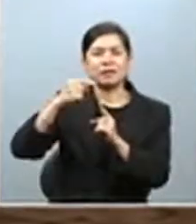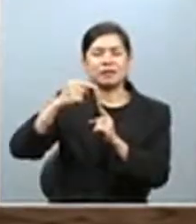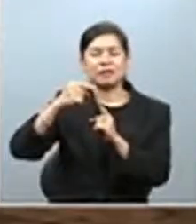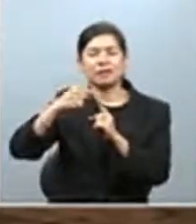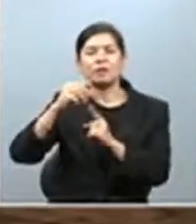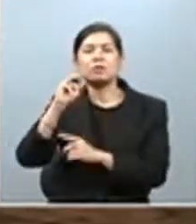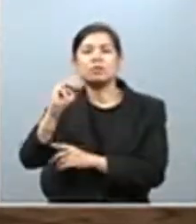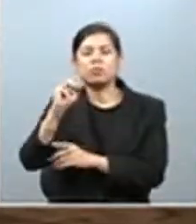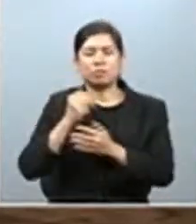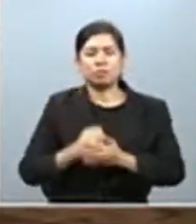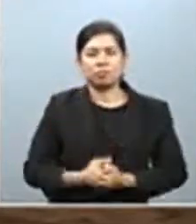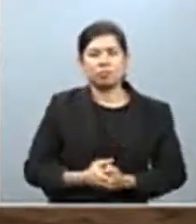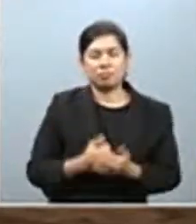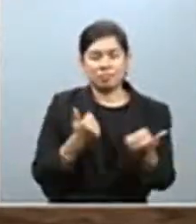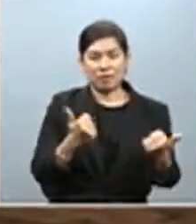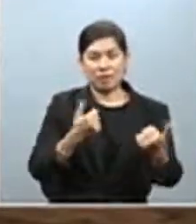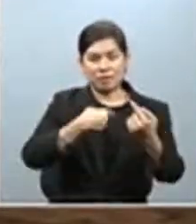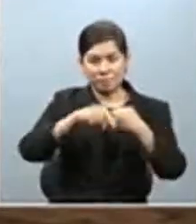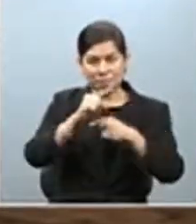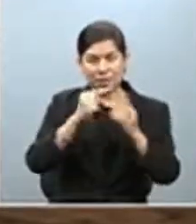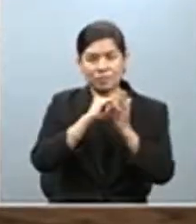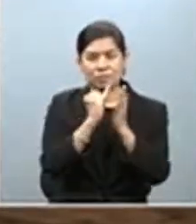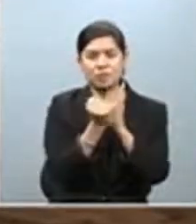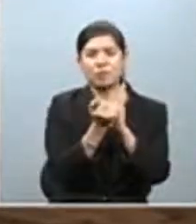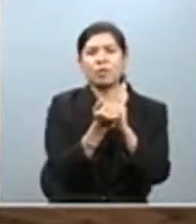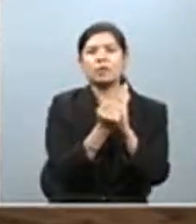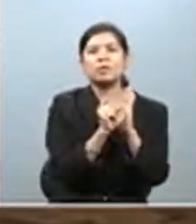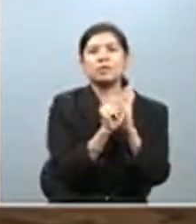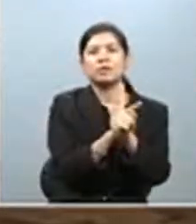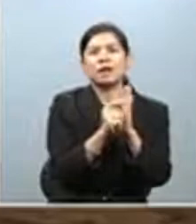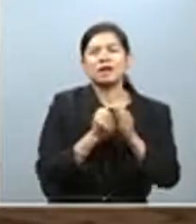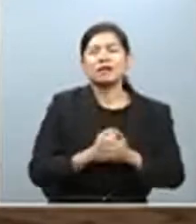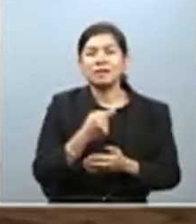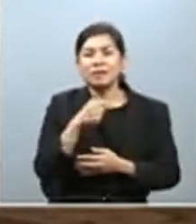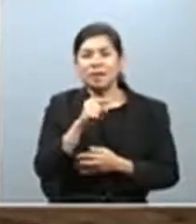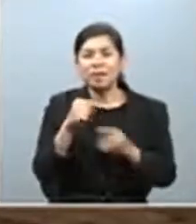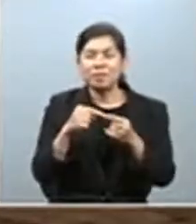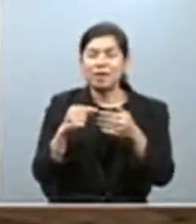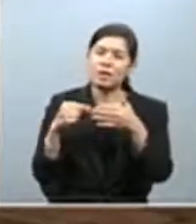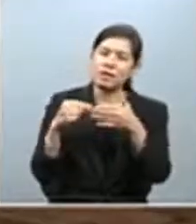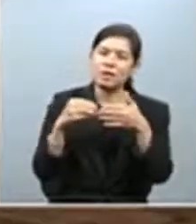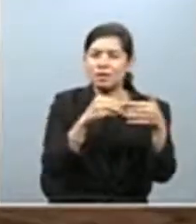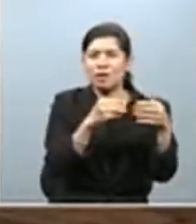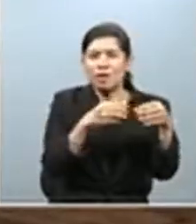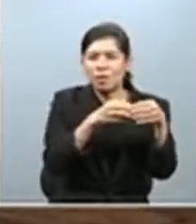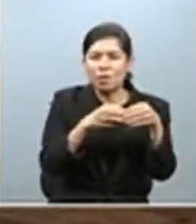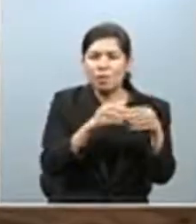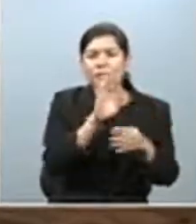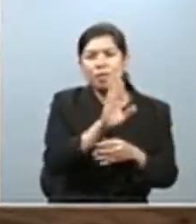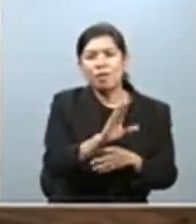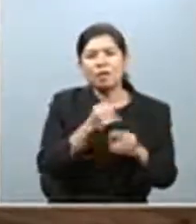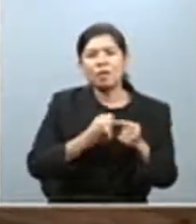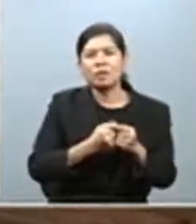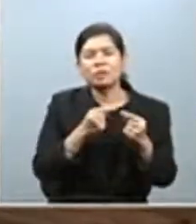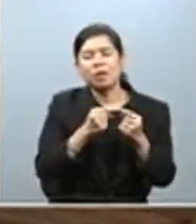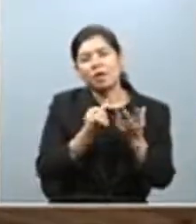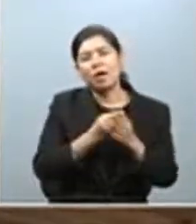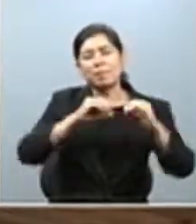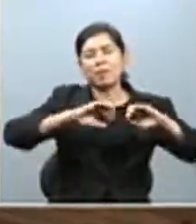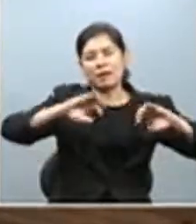จ๊ะรอบนี้เจ๊ไปอุทัยธานีค่ะไปชวนพาณิชย์จังหวัดเล่นโน่นเล่นนี่แล้วก็คุยโน่นคุย